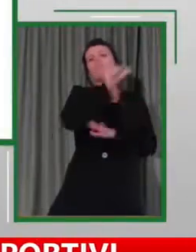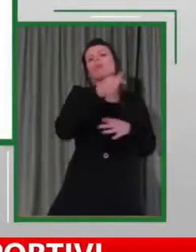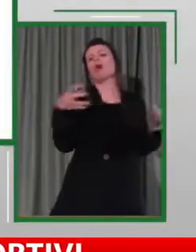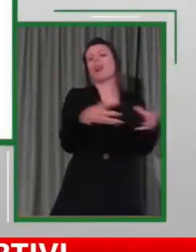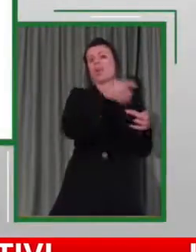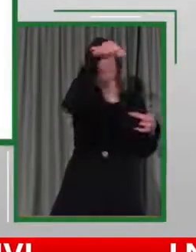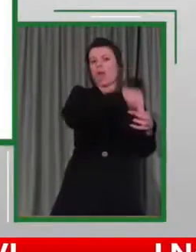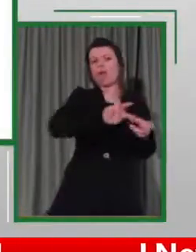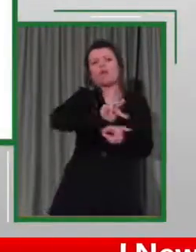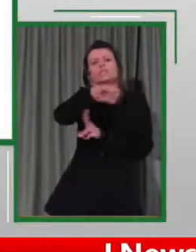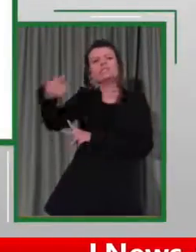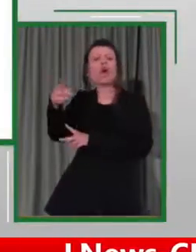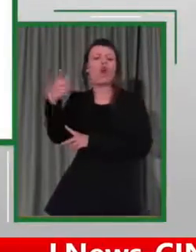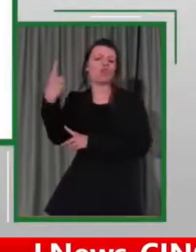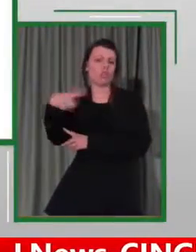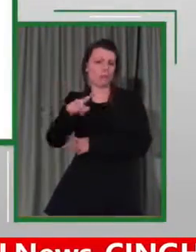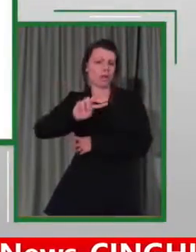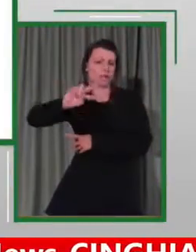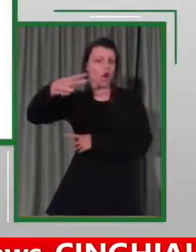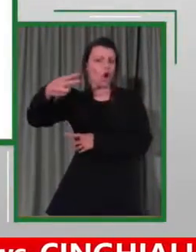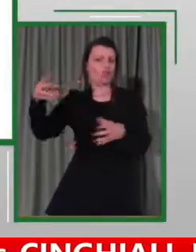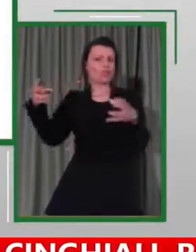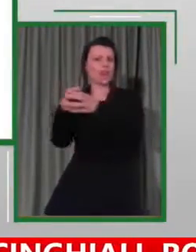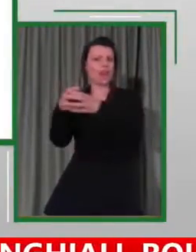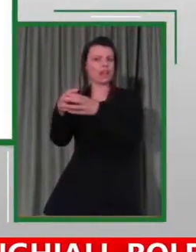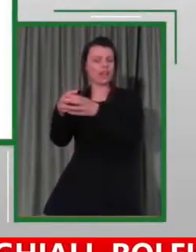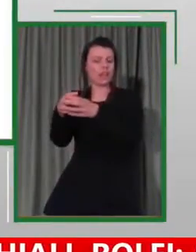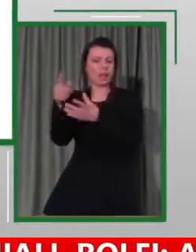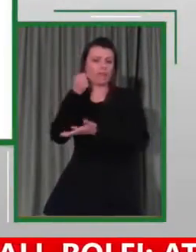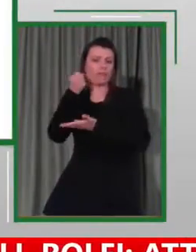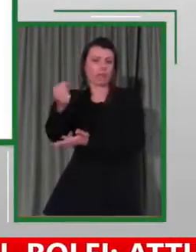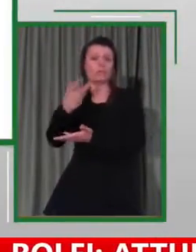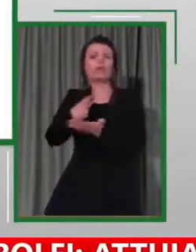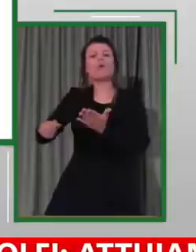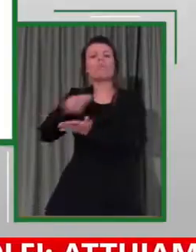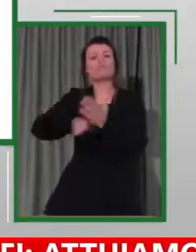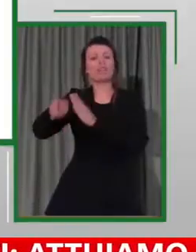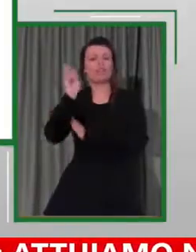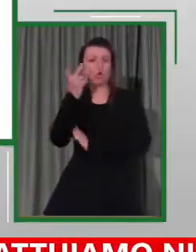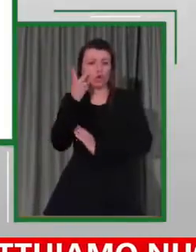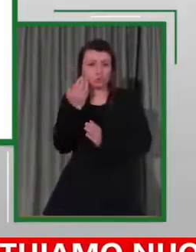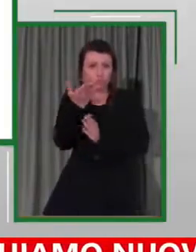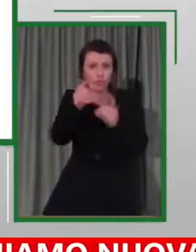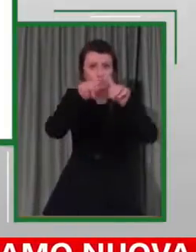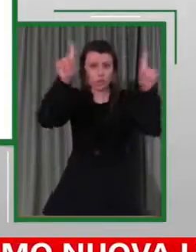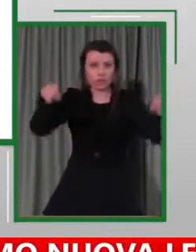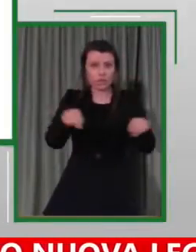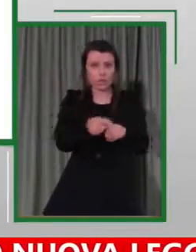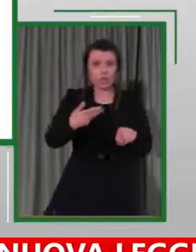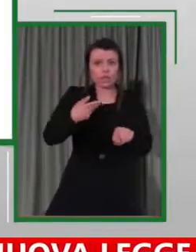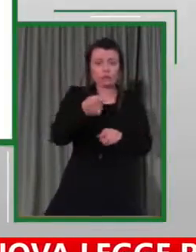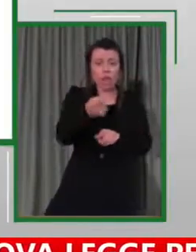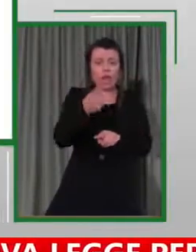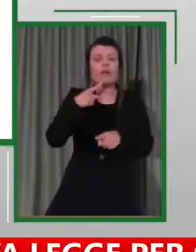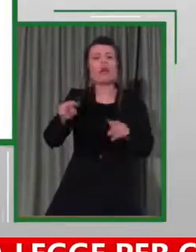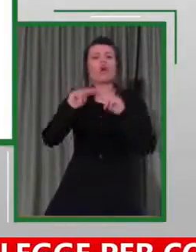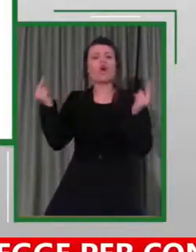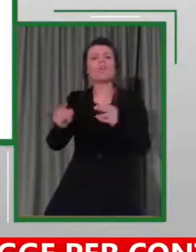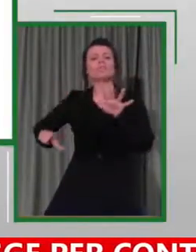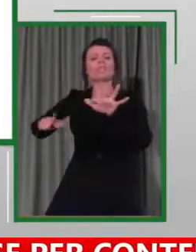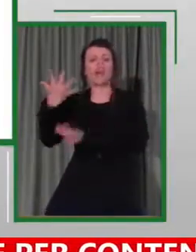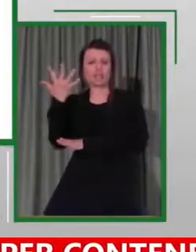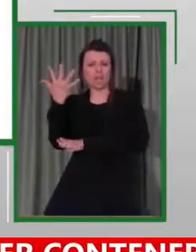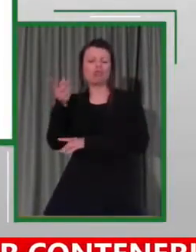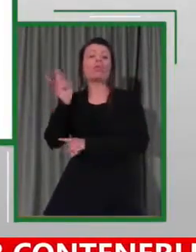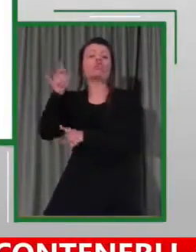finanziamento sono 12 progetti, come vedete, su un totale di 75 e coinvolgono anche le